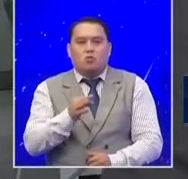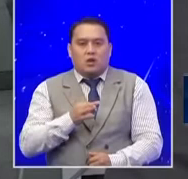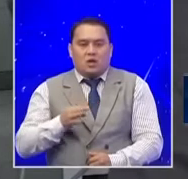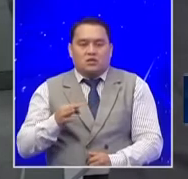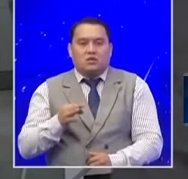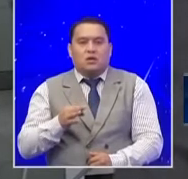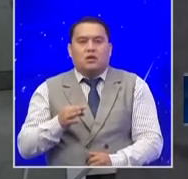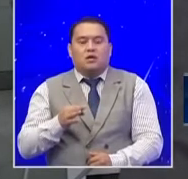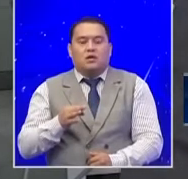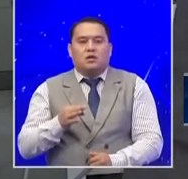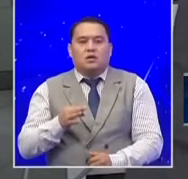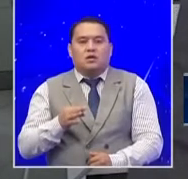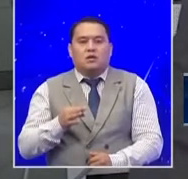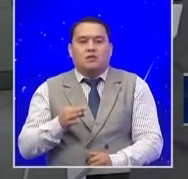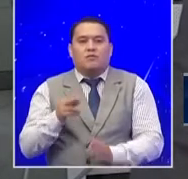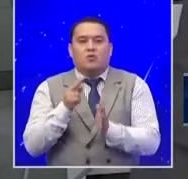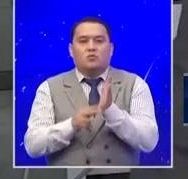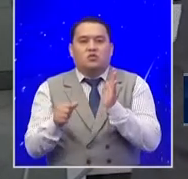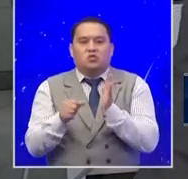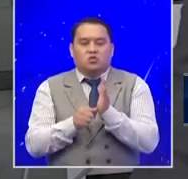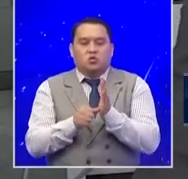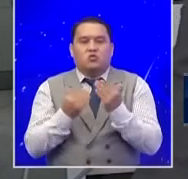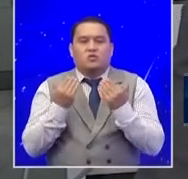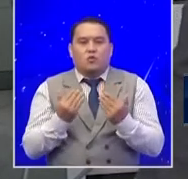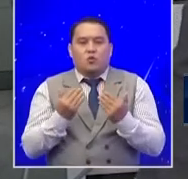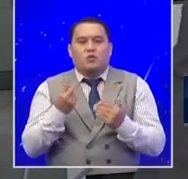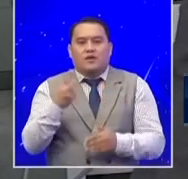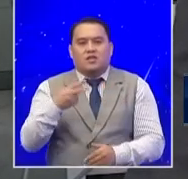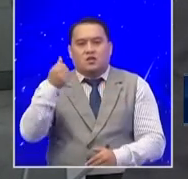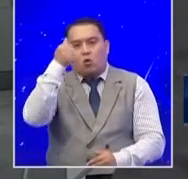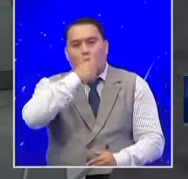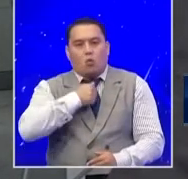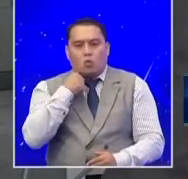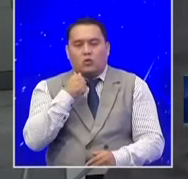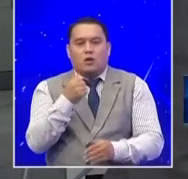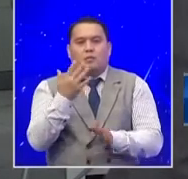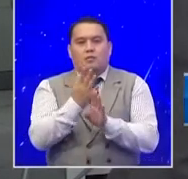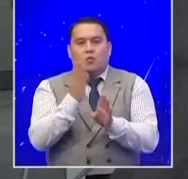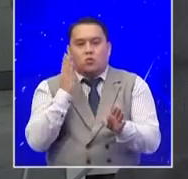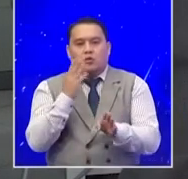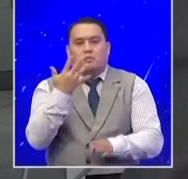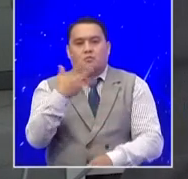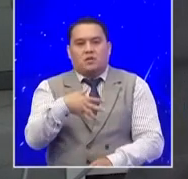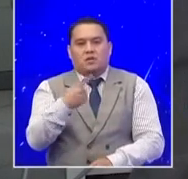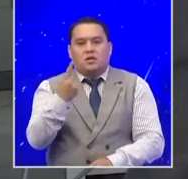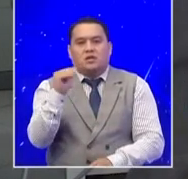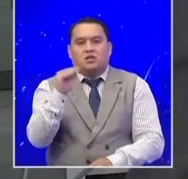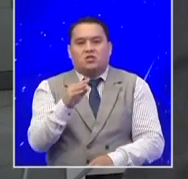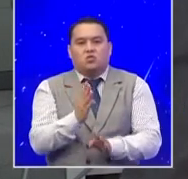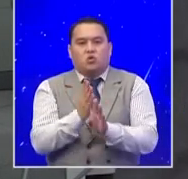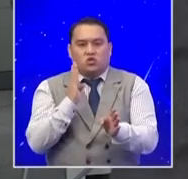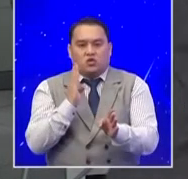уже порядка с 86 по сегодняшний 2020 год стоят 51 тысяч человек в